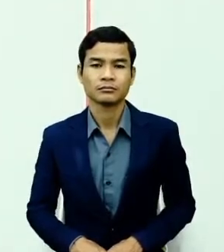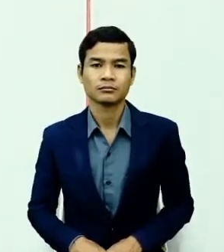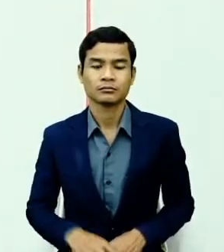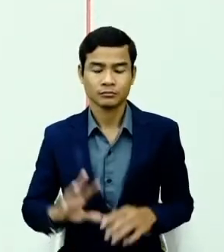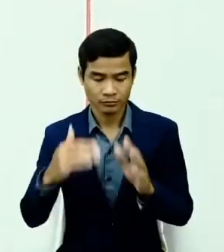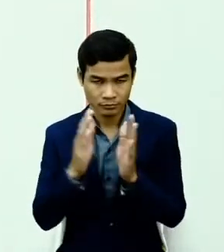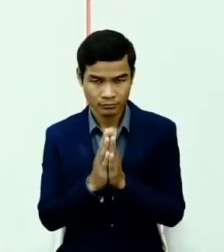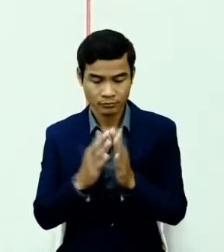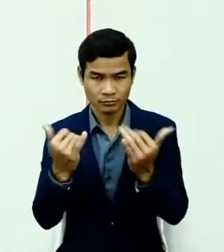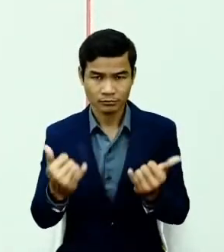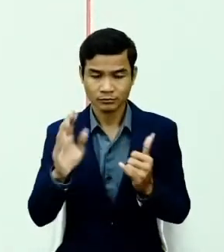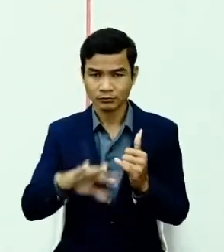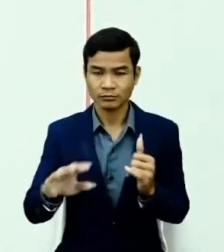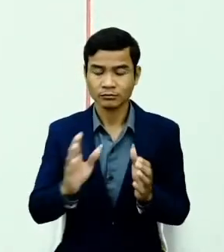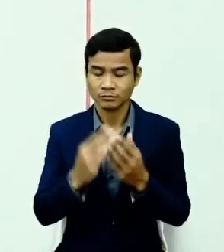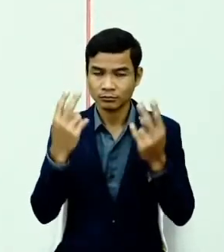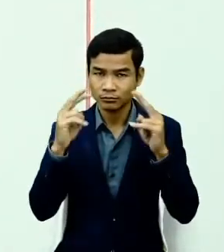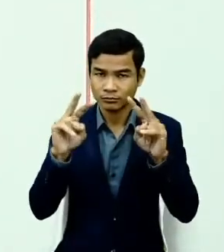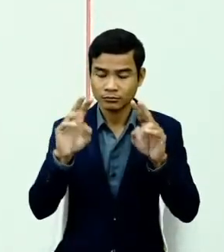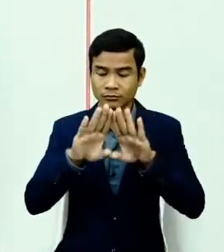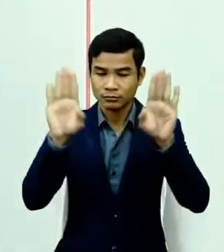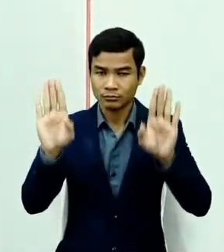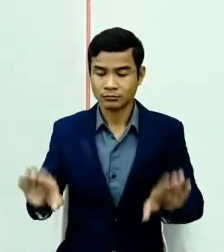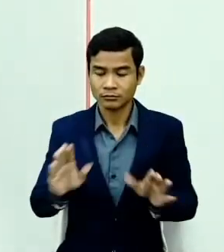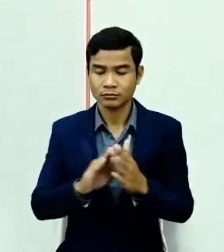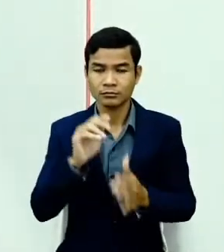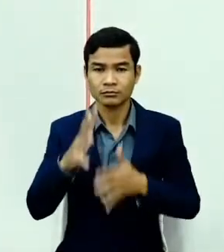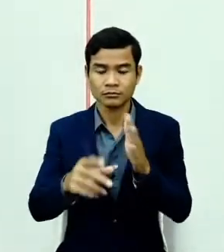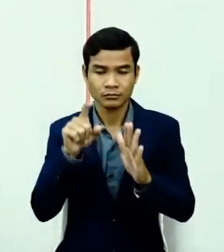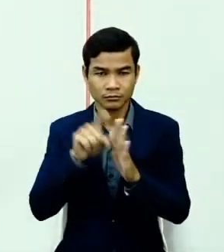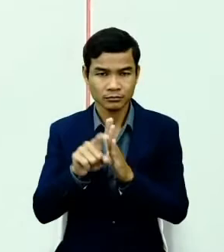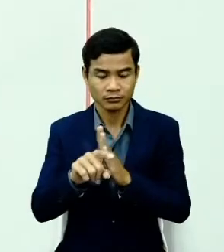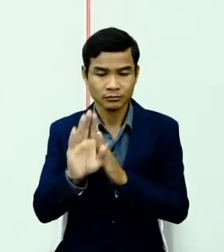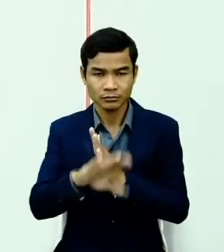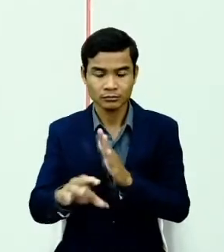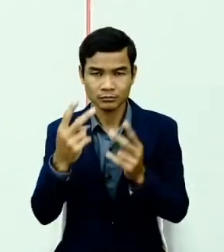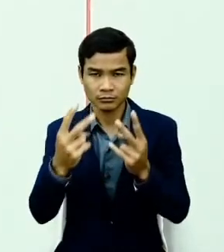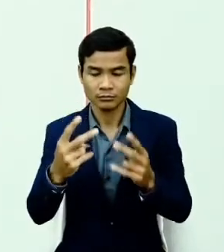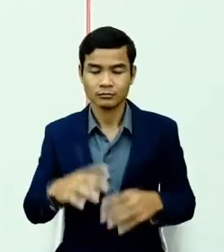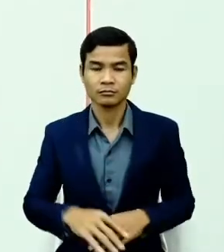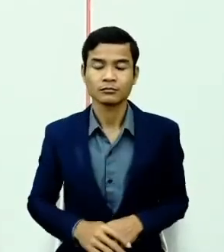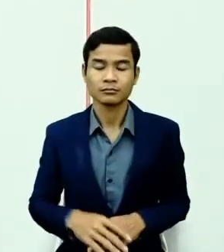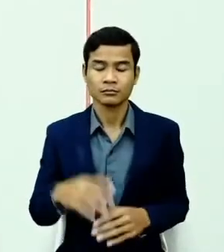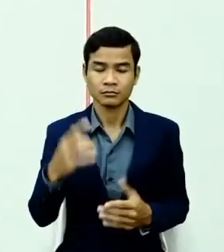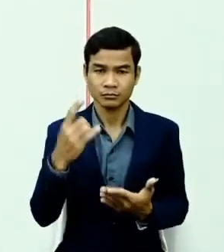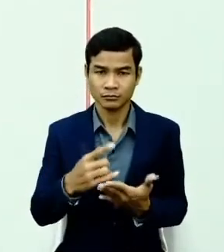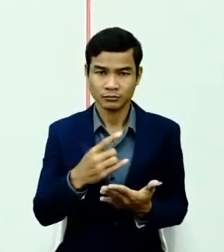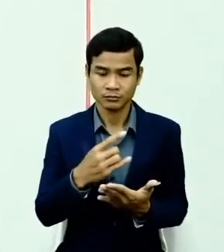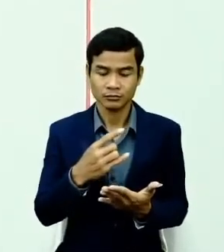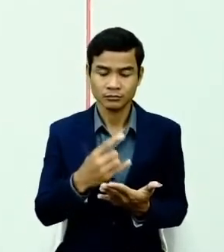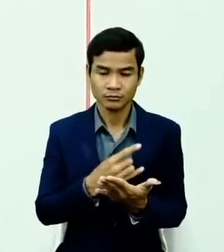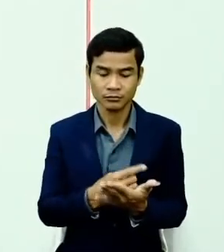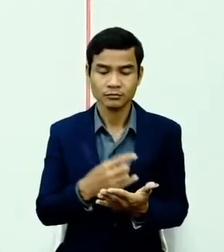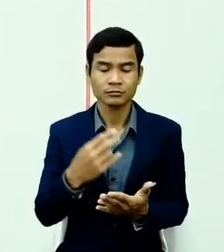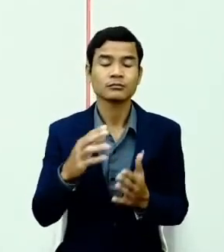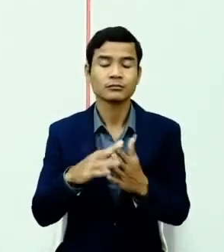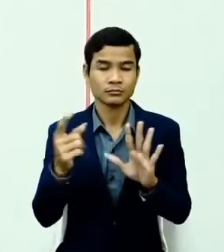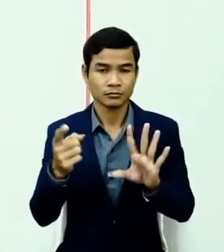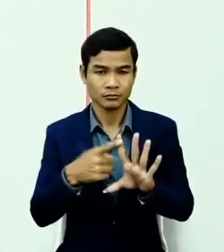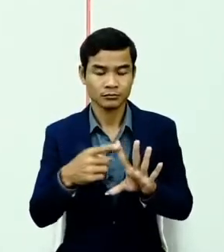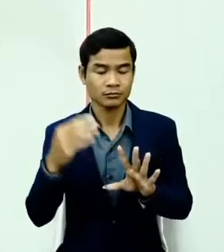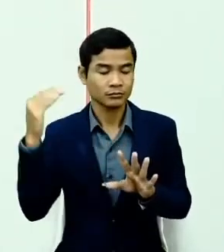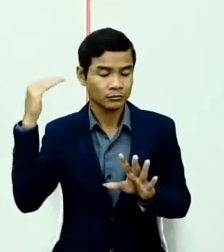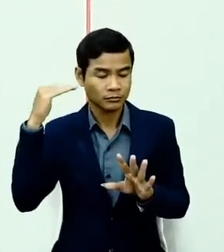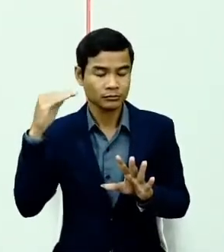អកូនហើយកូនមើលមកក្តារខេអ្នកគ្រូនឹងអានចំណងជើងឲ្យកូនស្ដាប់មេរៀនស្រអីសអី